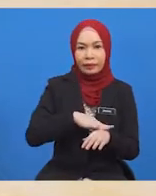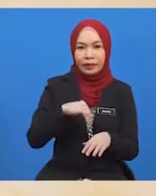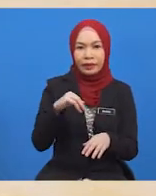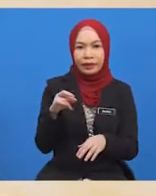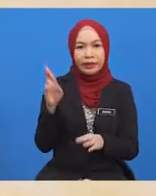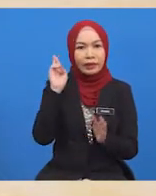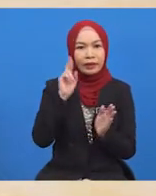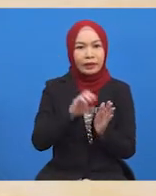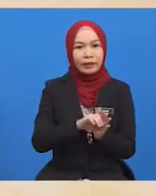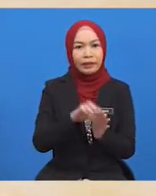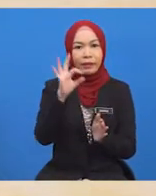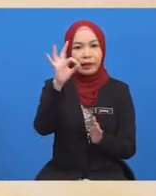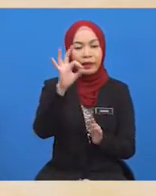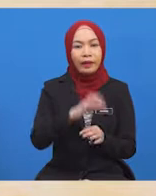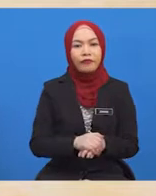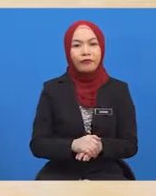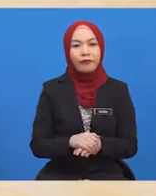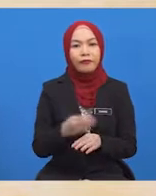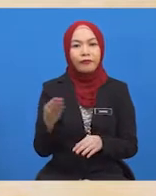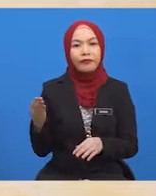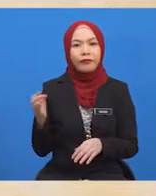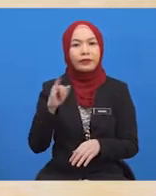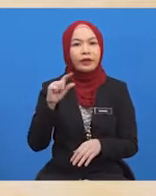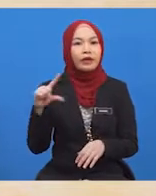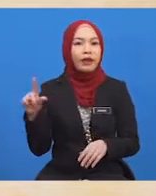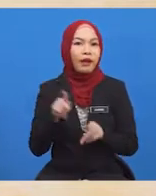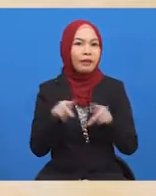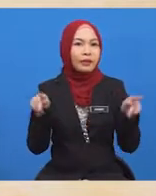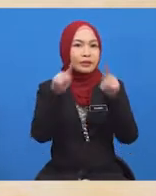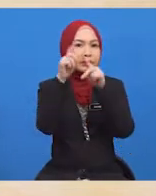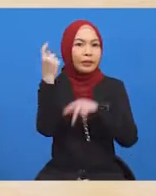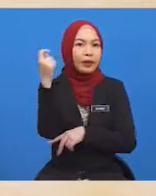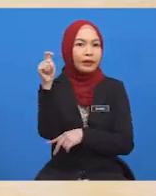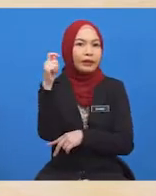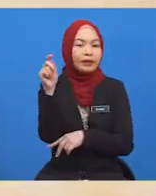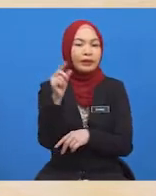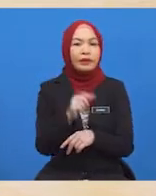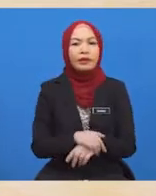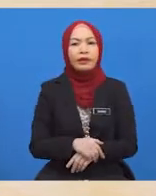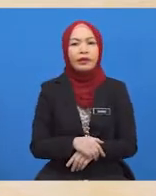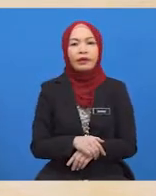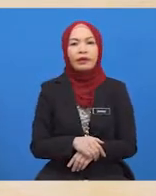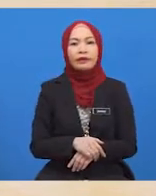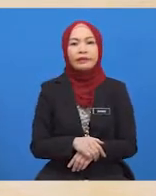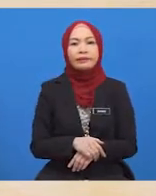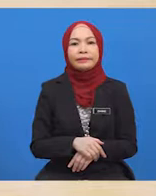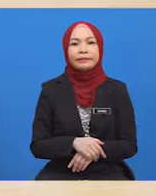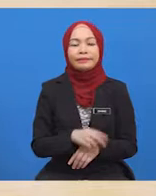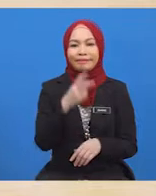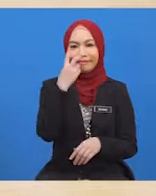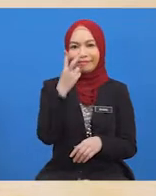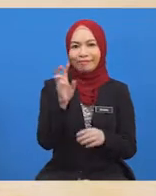Rajah ialah rajah F. Objek ialah prisma tegak. Garis AM, JS,